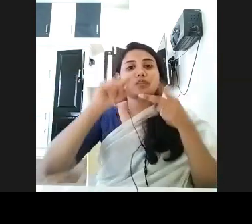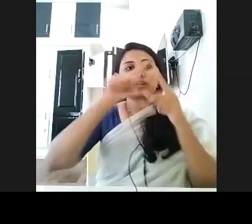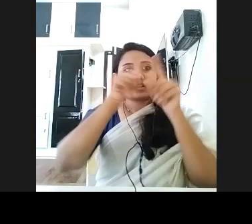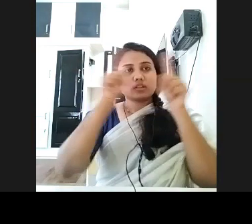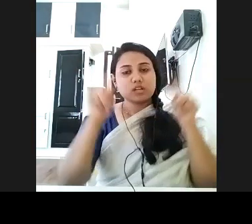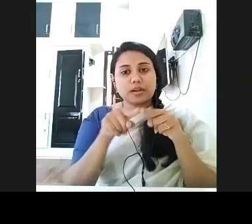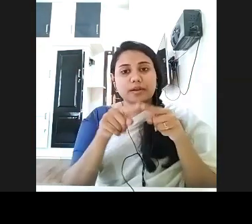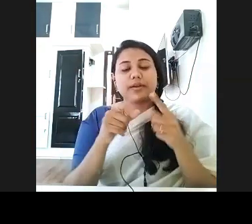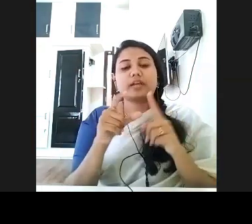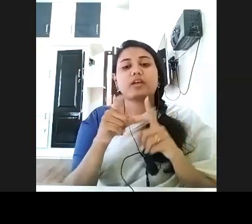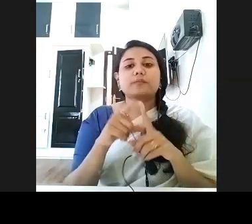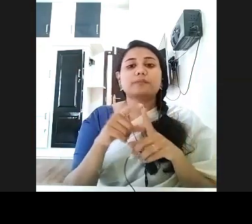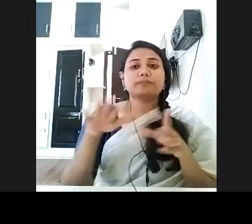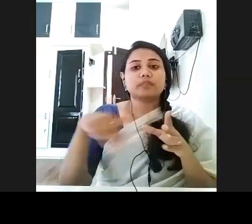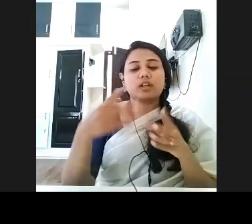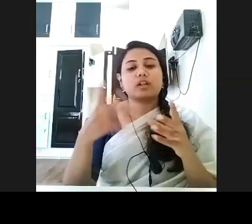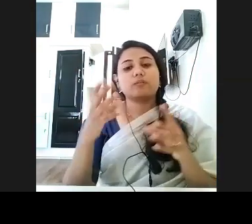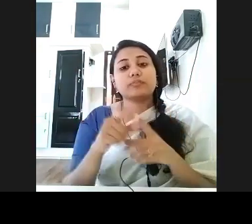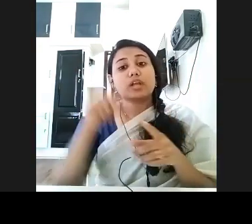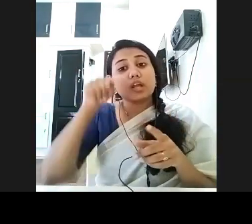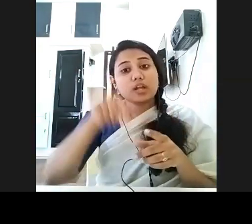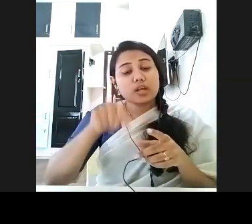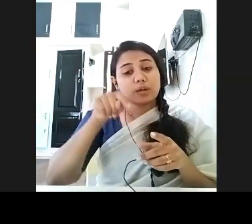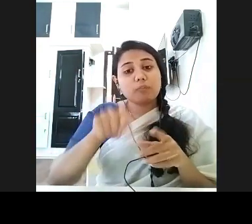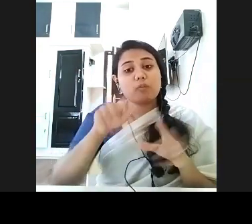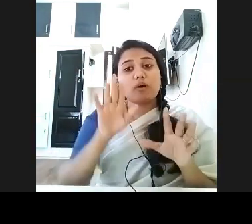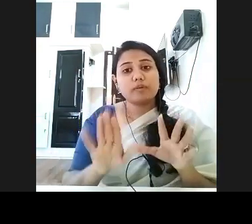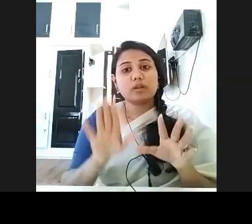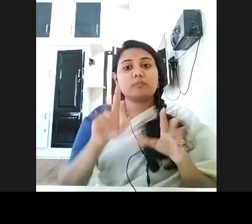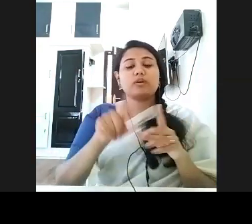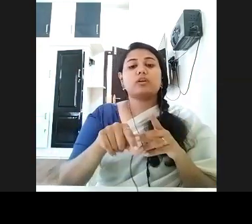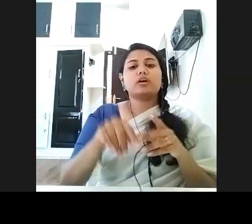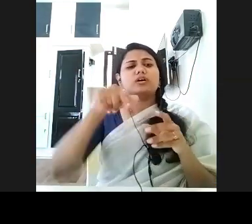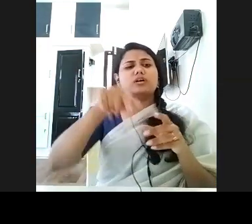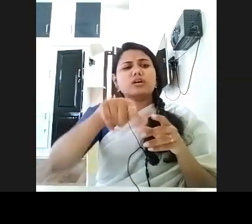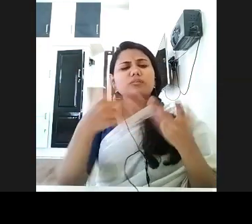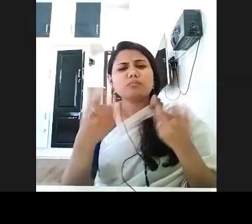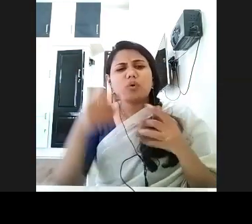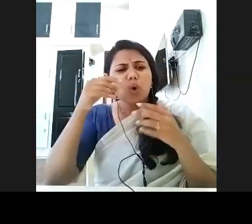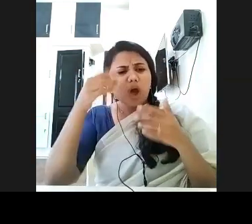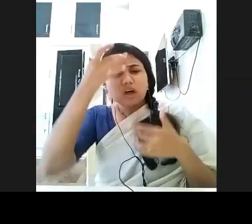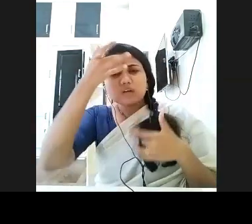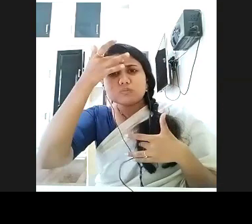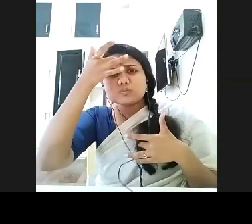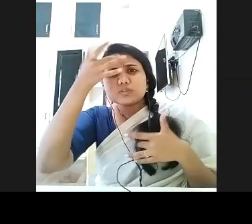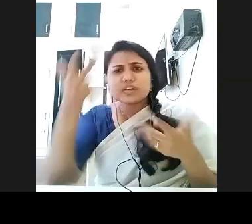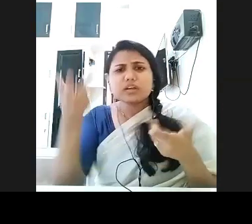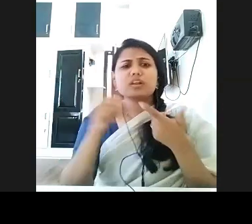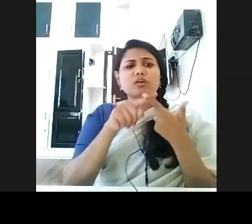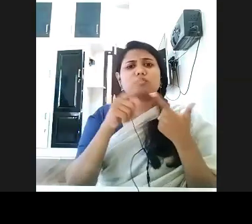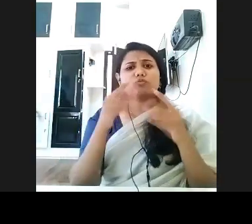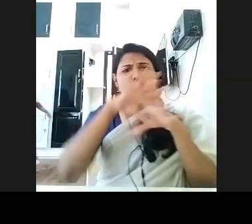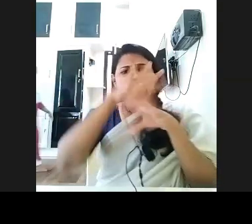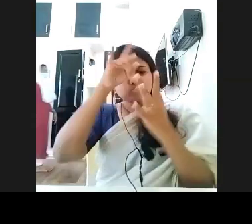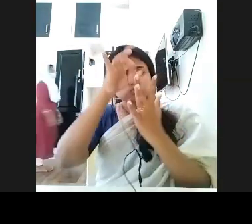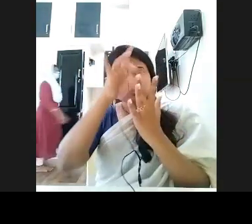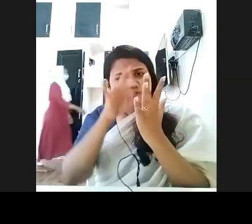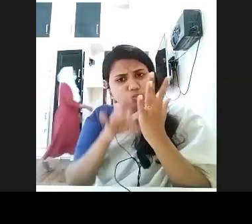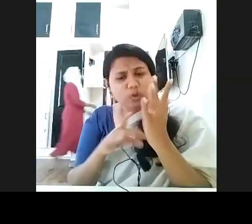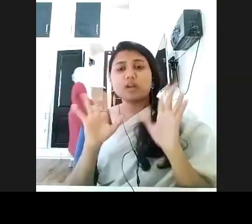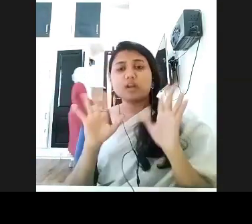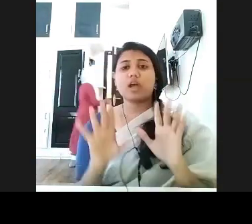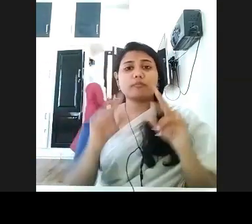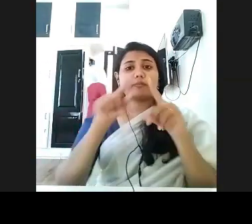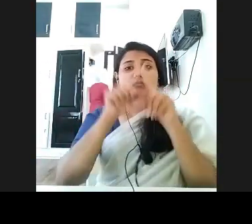ഇപ്പൊ അവൈലബിൾ ആയിട്ടുള്ള ഡിസീസ് മോഡിഫയിങ് തെറാപ്പി, അതായത് അസുഖത്തിന്റെ സ്പെസിഫിക് ആയിട്ടുള്ള തെറാപ്പിയും കാര്യങ്ങളും നമുക്ക് ജനറ്റിക് ഡയഗ്നോസിസ്